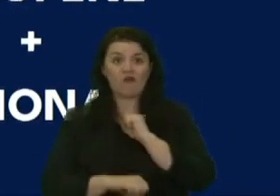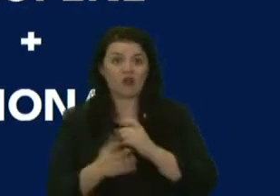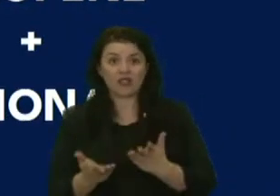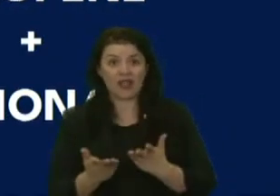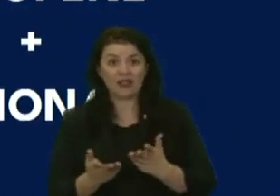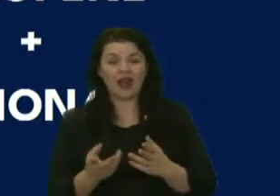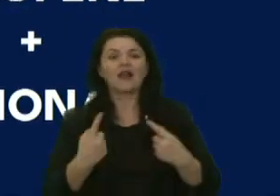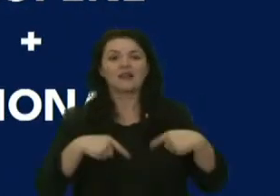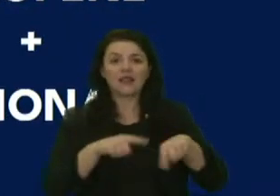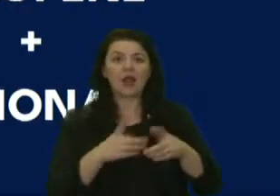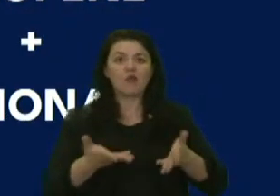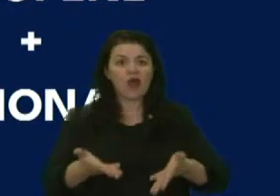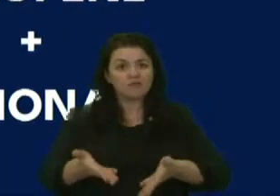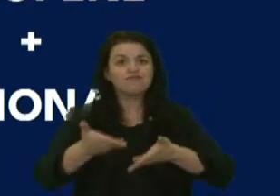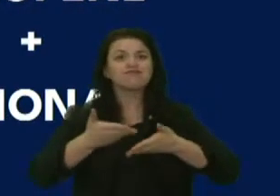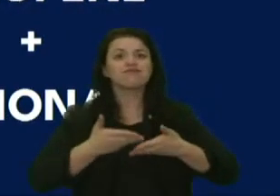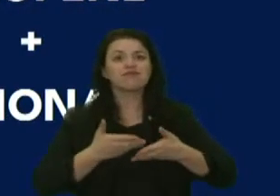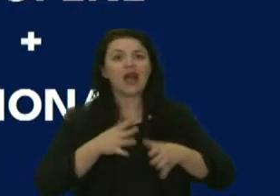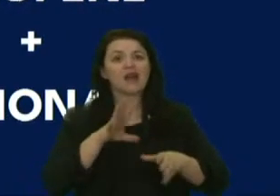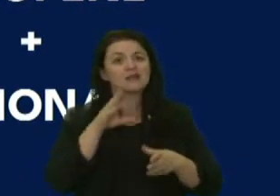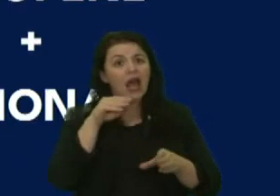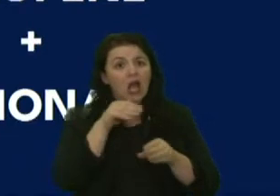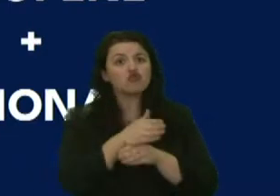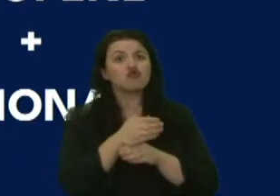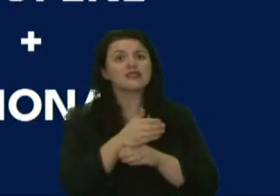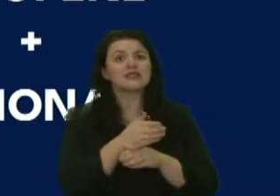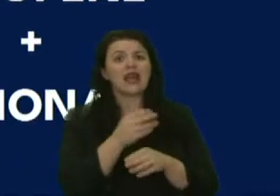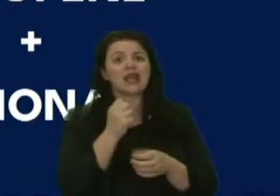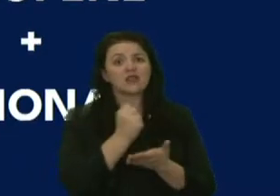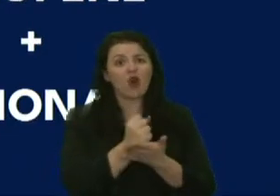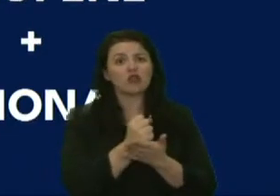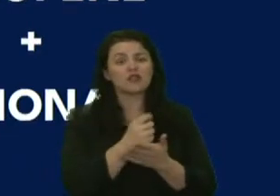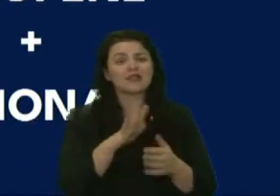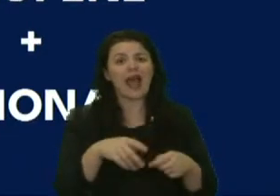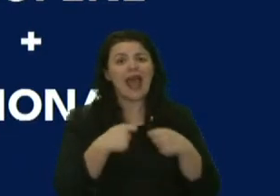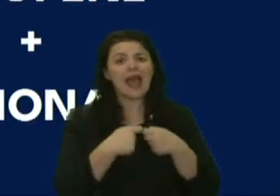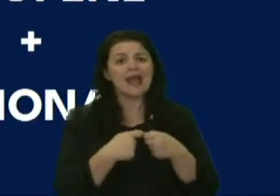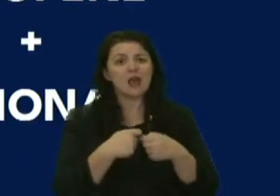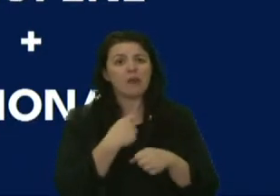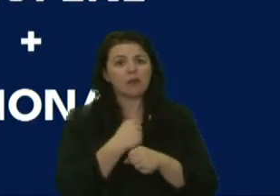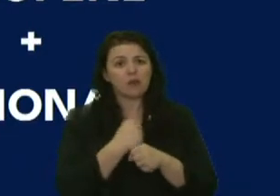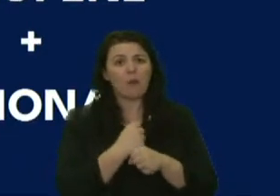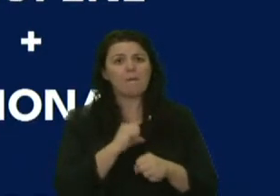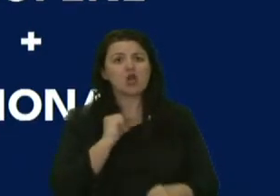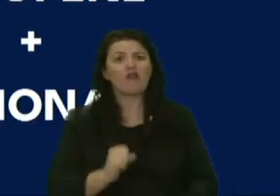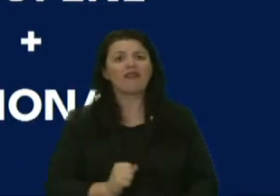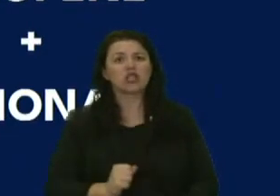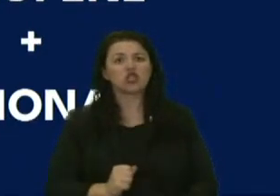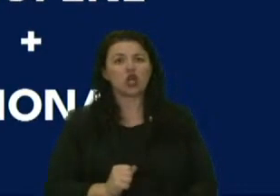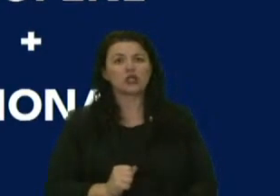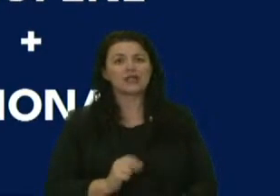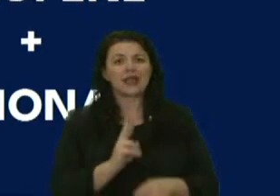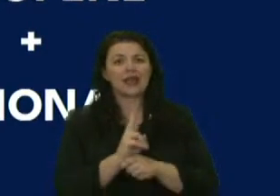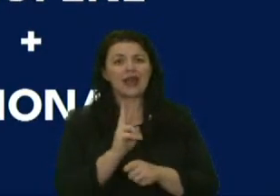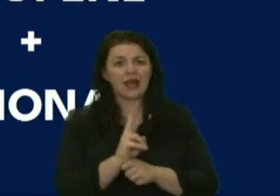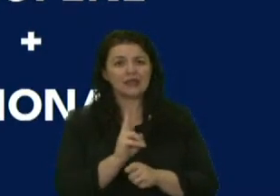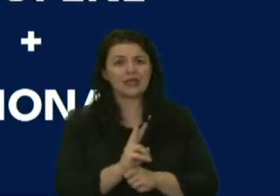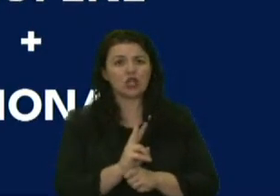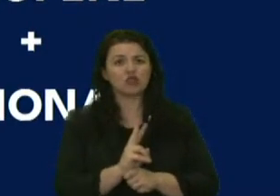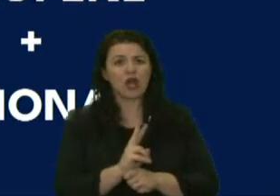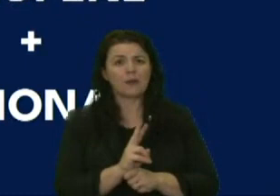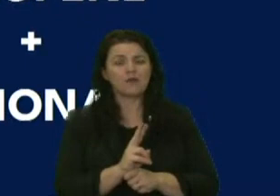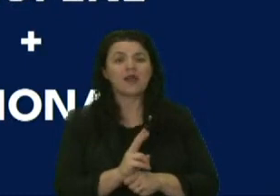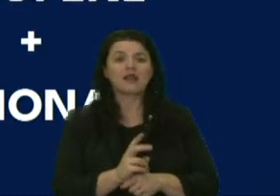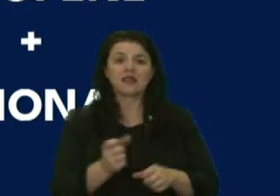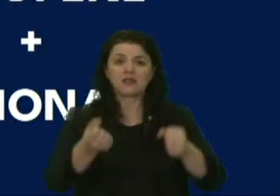receptivitatea capacitatea să știi să accesezi aceste fonduri să ai echipe de implementare să ai profesioniști care să aibă grijă ca ele să se ducă